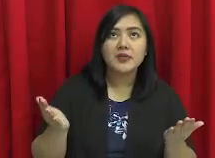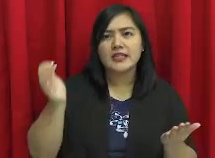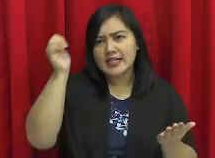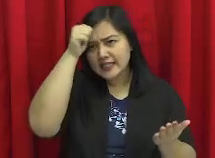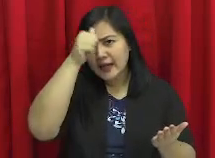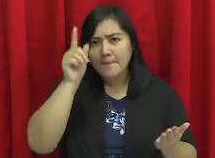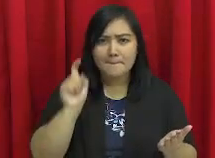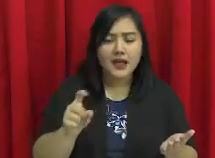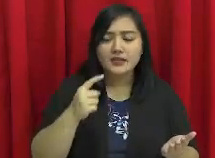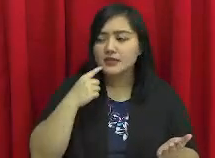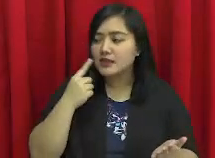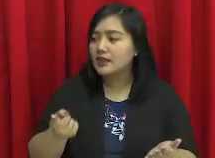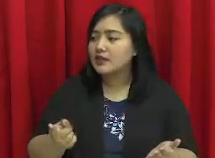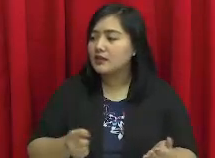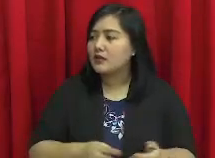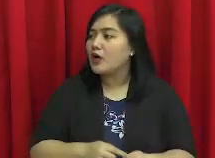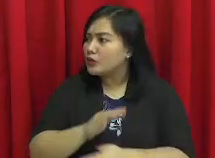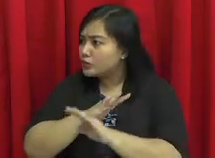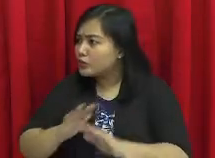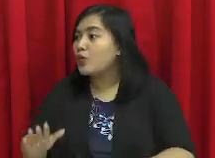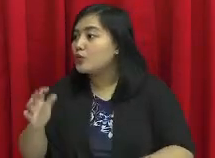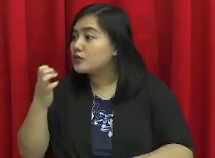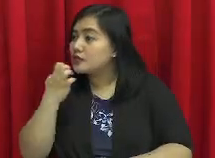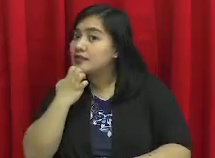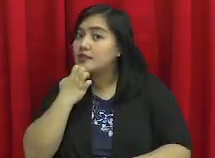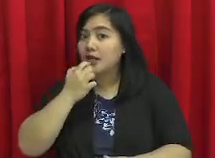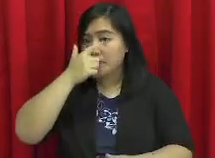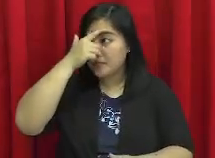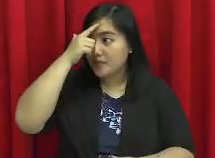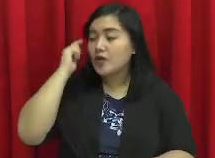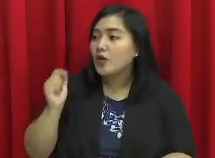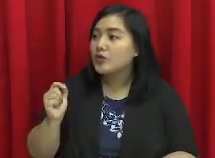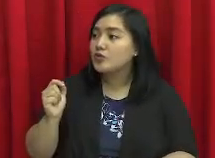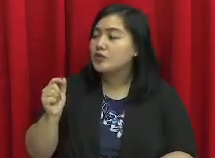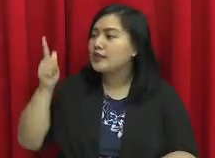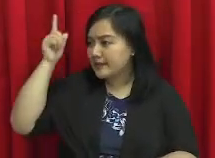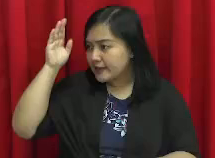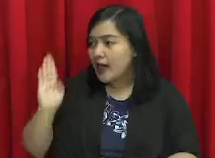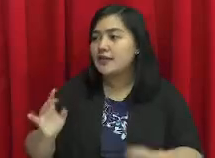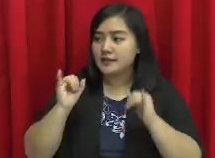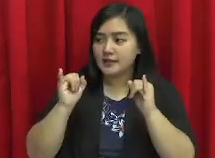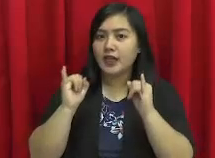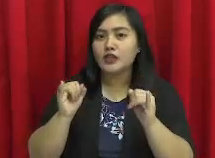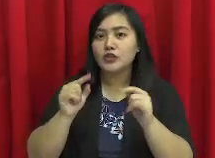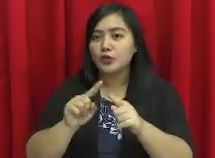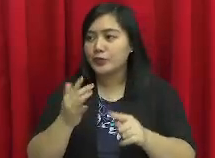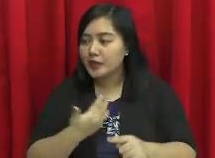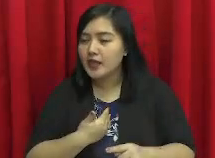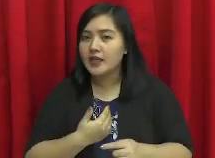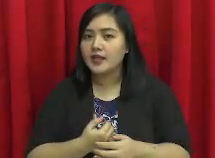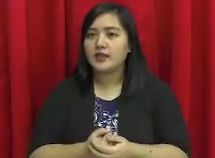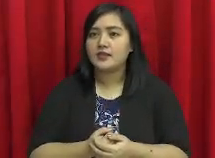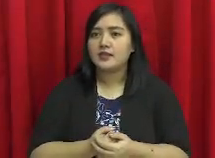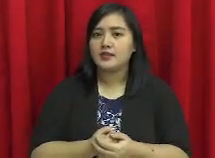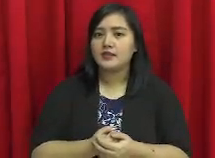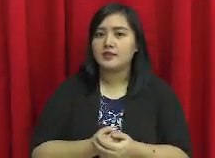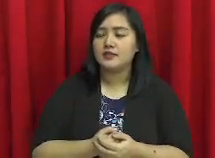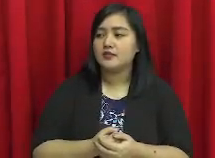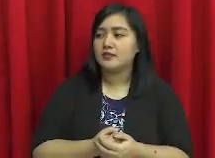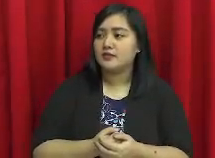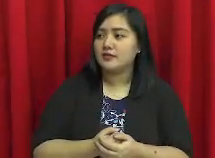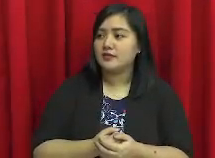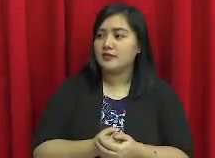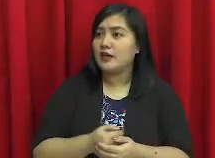dyan. Siya ang caretaker ng mga hayop. Correct. Siya pa nga nagpangalan. Siya pa nagpangalan sa mga yan. Eh. Ako nagsabi na serpent ang pangalan